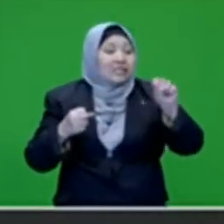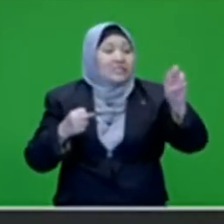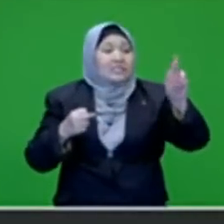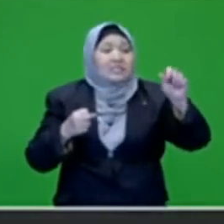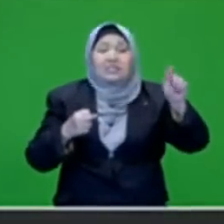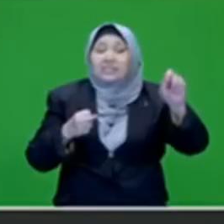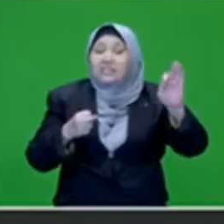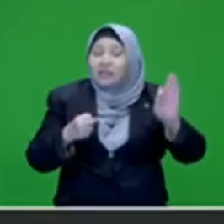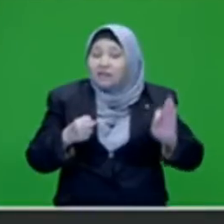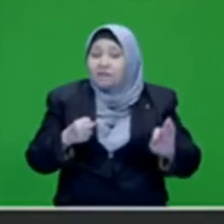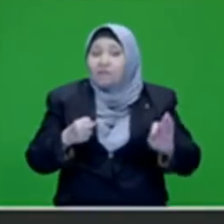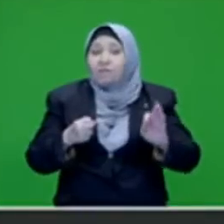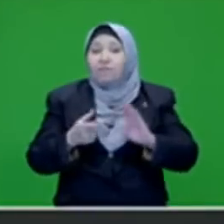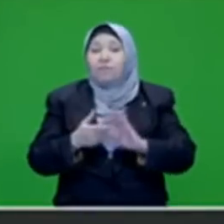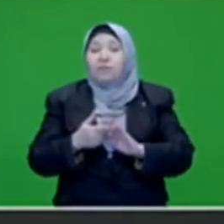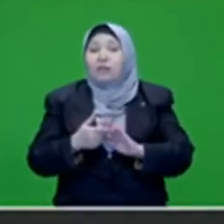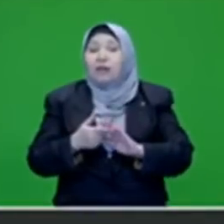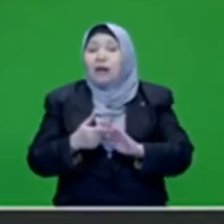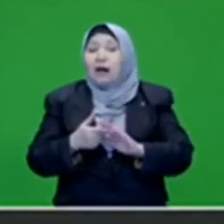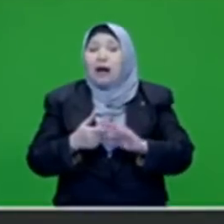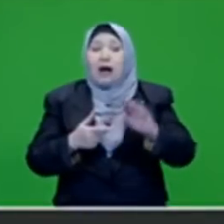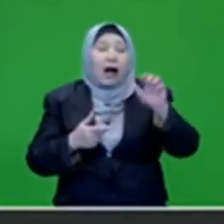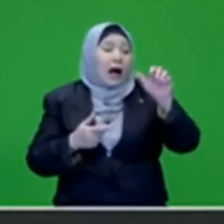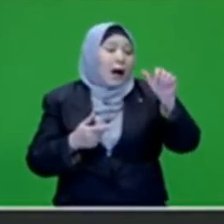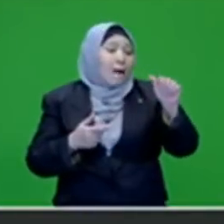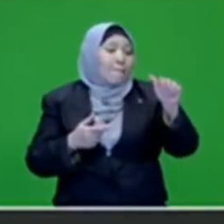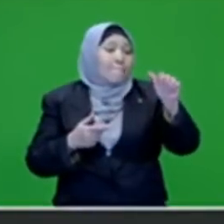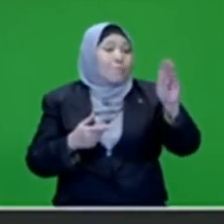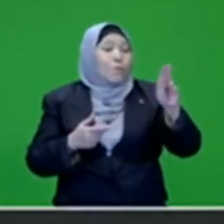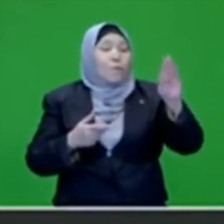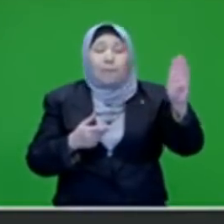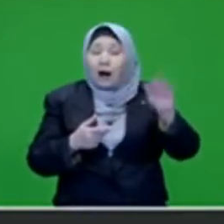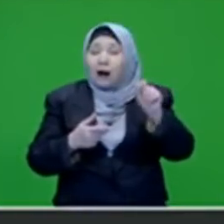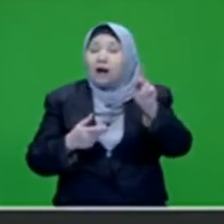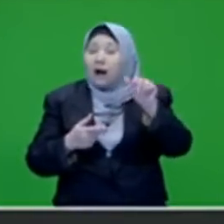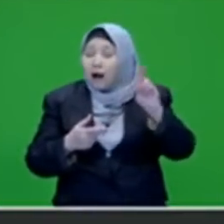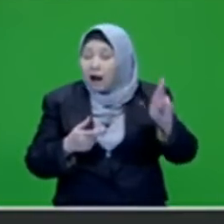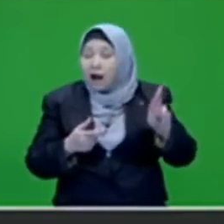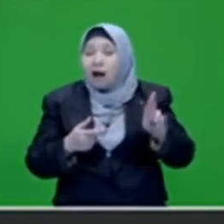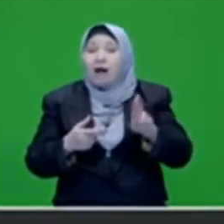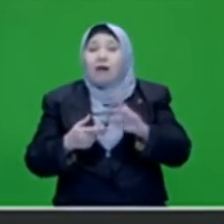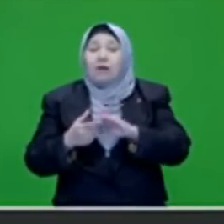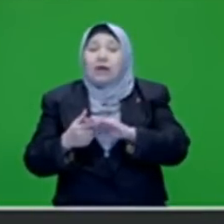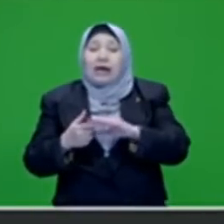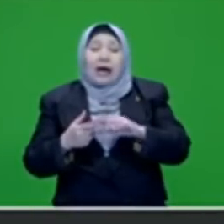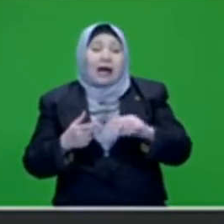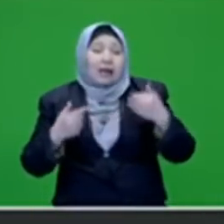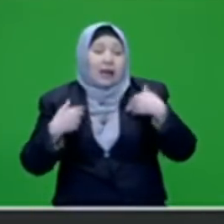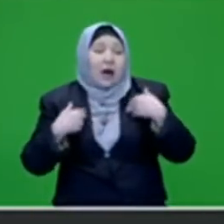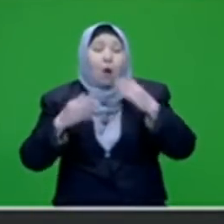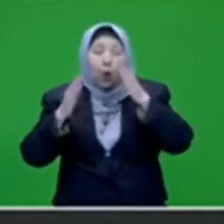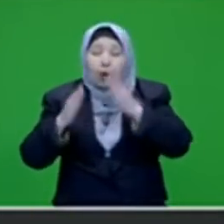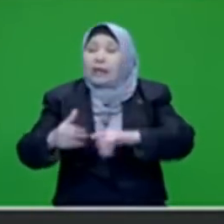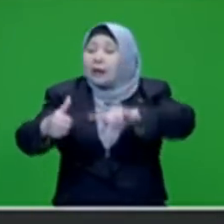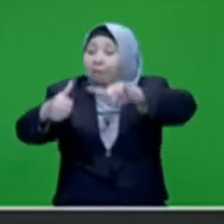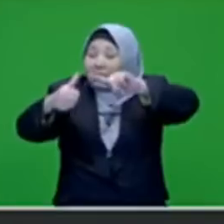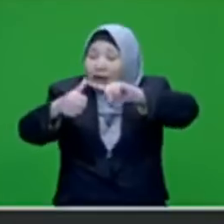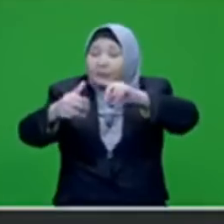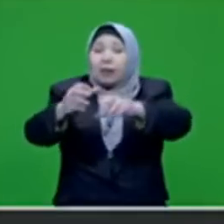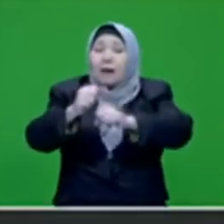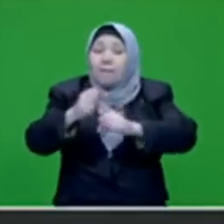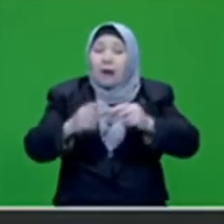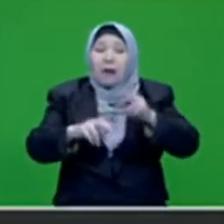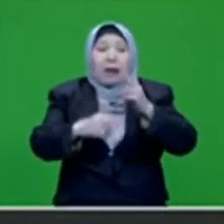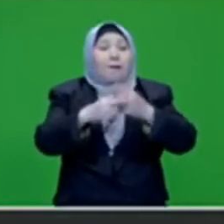As-Siddiq. Abu Bakar As-Siddiq digelar kemudian, tapi Nabi Yusuf adalah orang yang pertama sekali mendapat